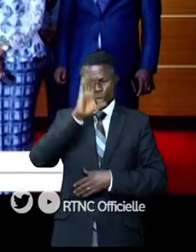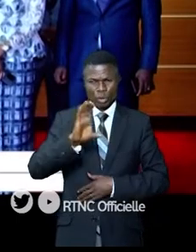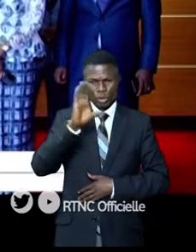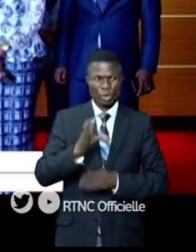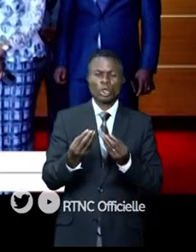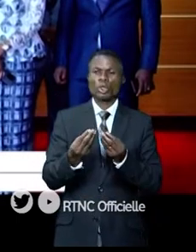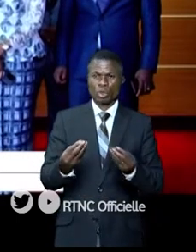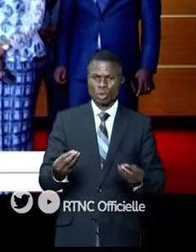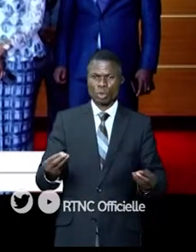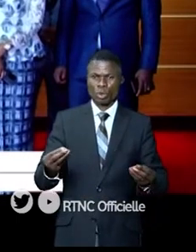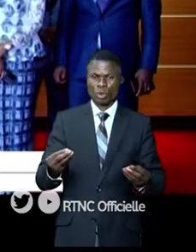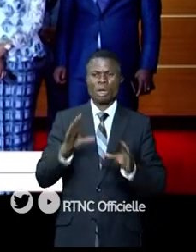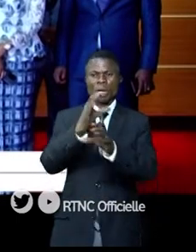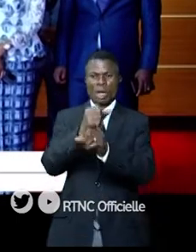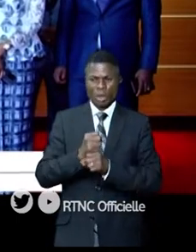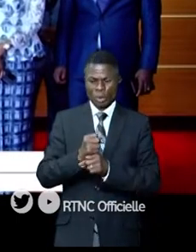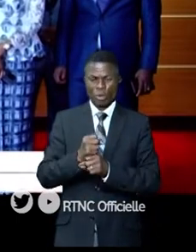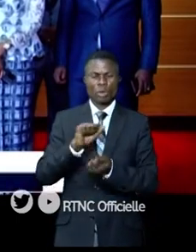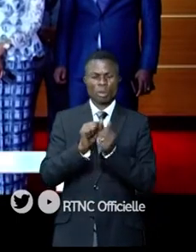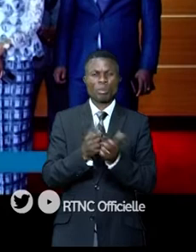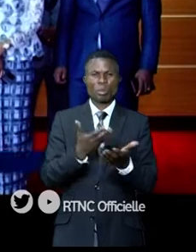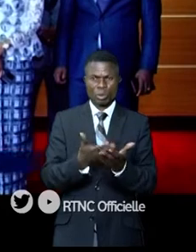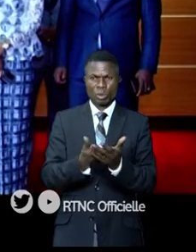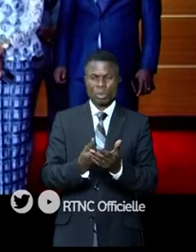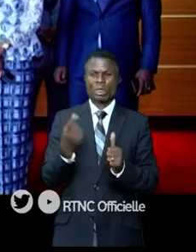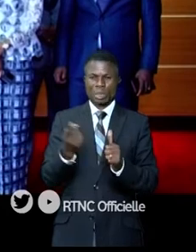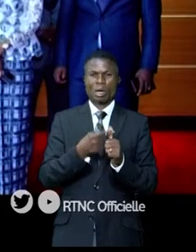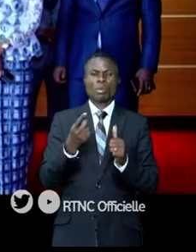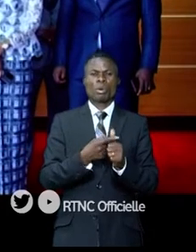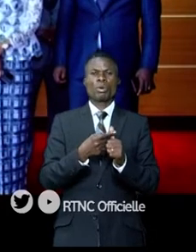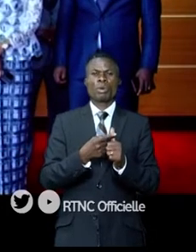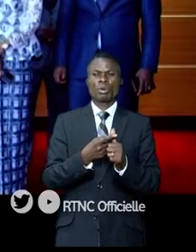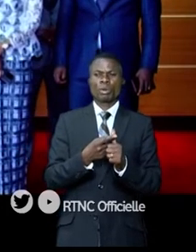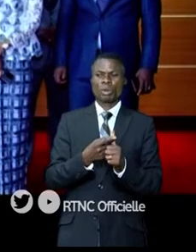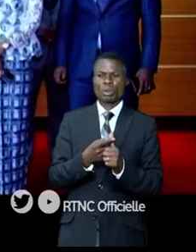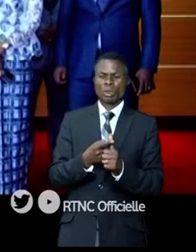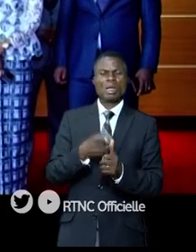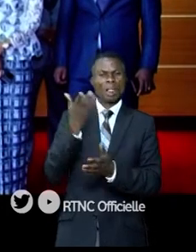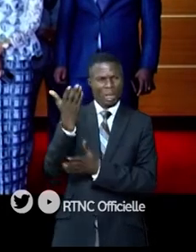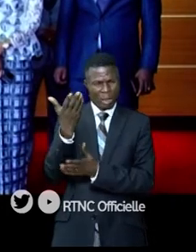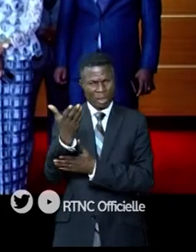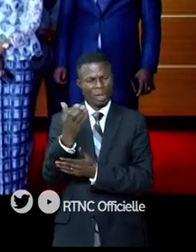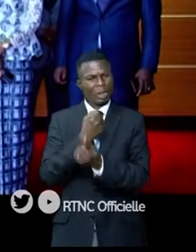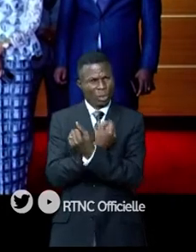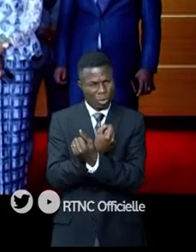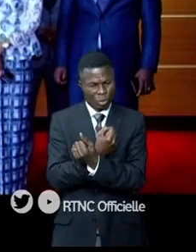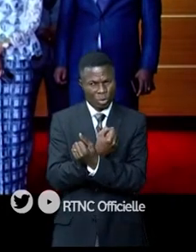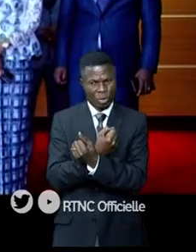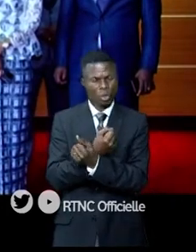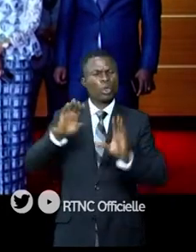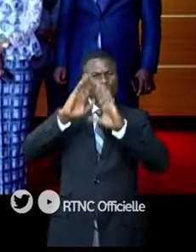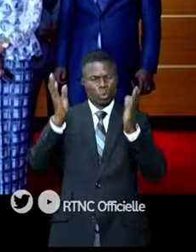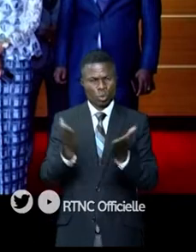de contenir cette situation, notamment en exigeant le respect par tous